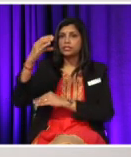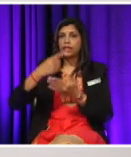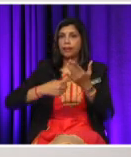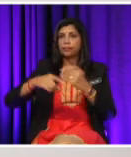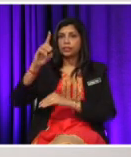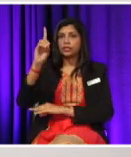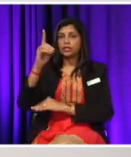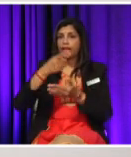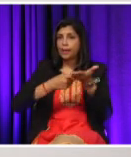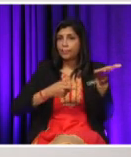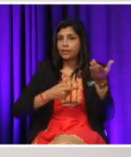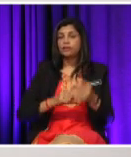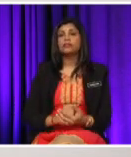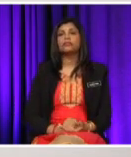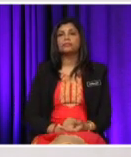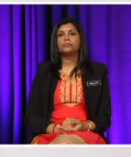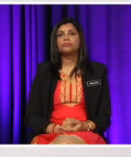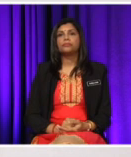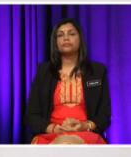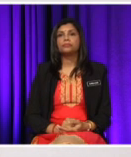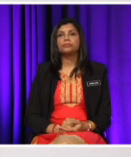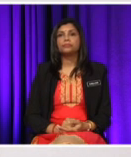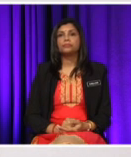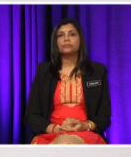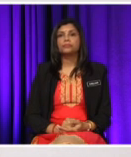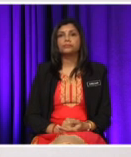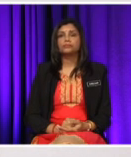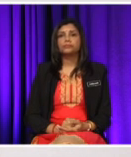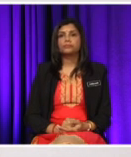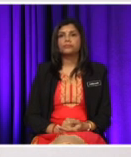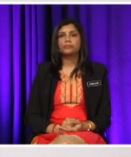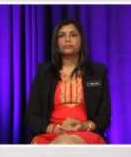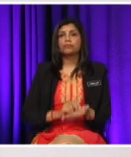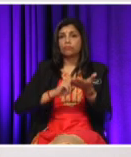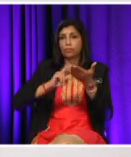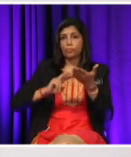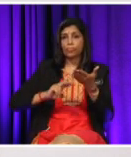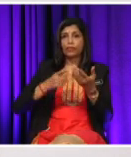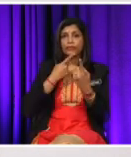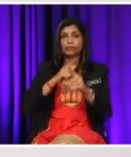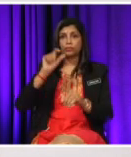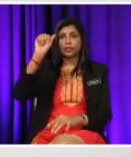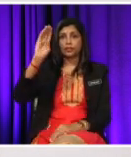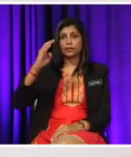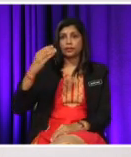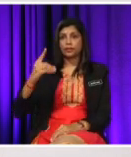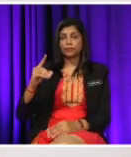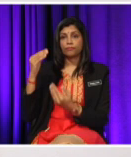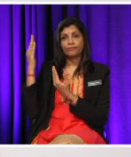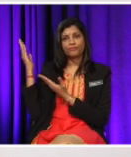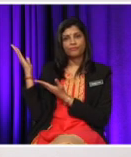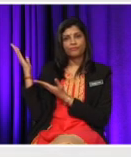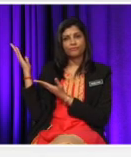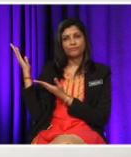si menentukan pintasan pada Pak CV dan di menentukan nilai minimum bagi V apa jawabannya ya